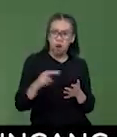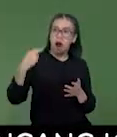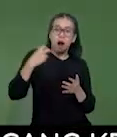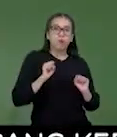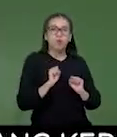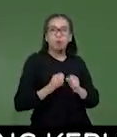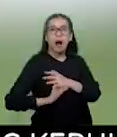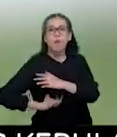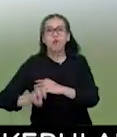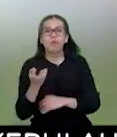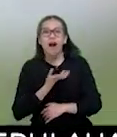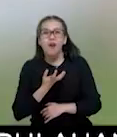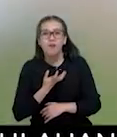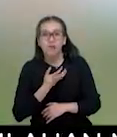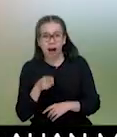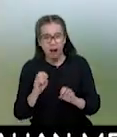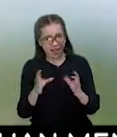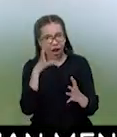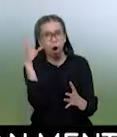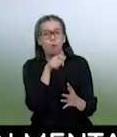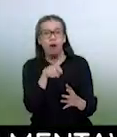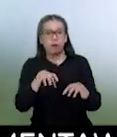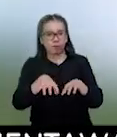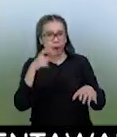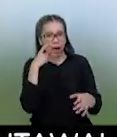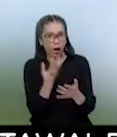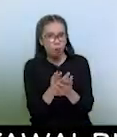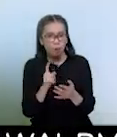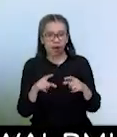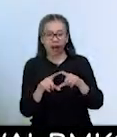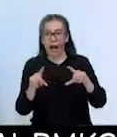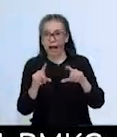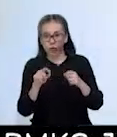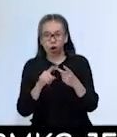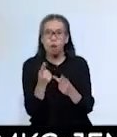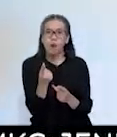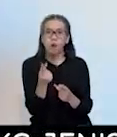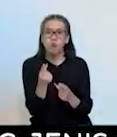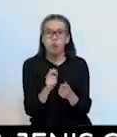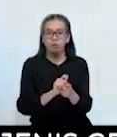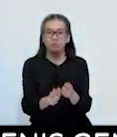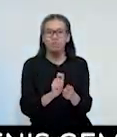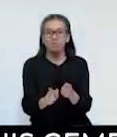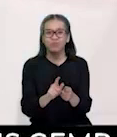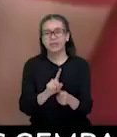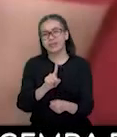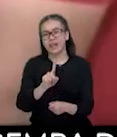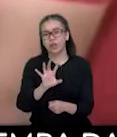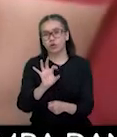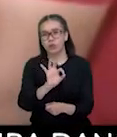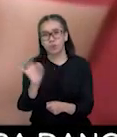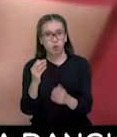tiba. Dari lokasi, polisi berhasil mengamankan barang bukti berupa kartu remi dan uang taruhan ratusan ribu rupiah.